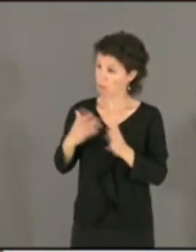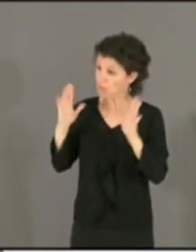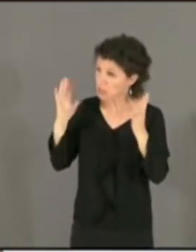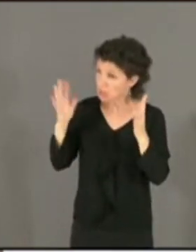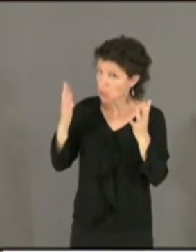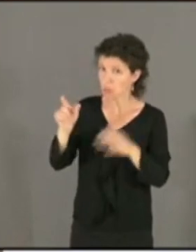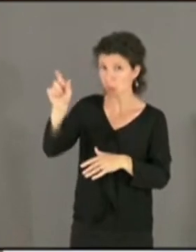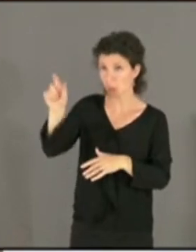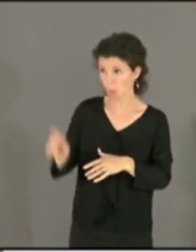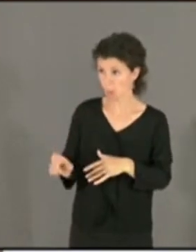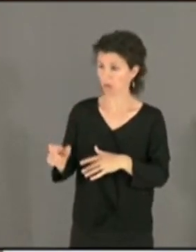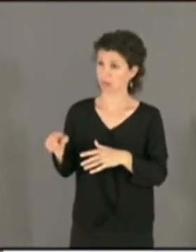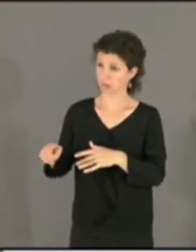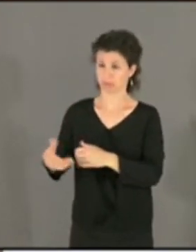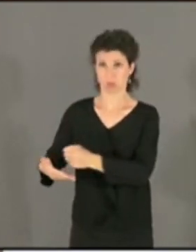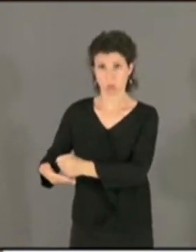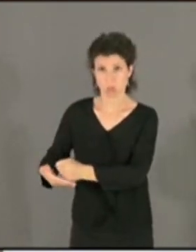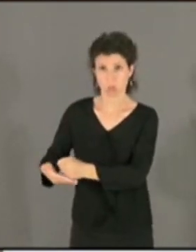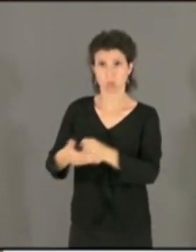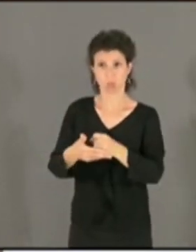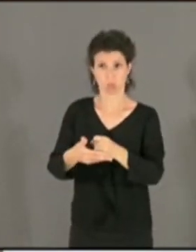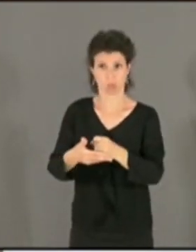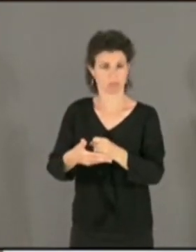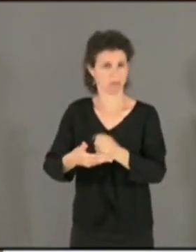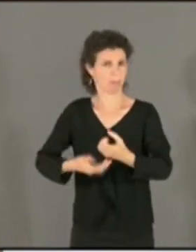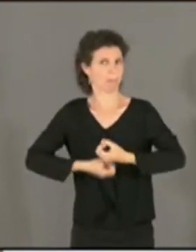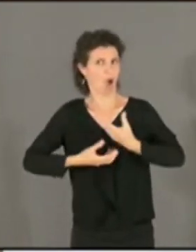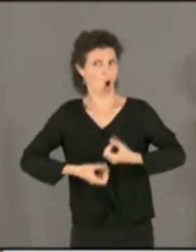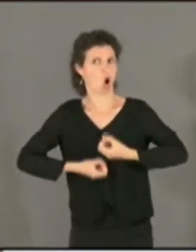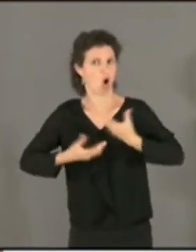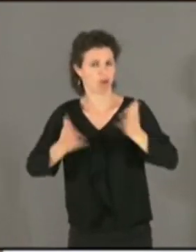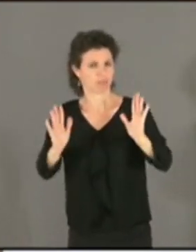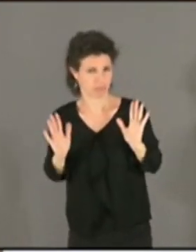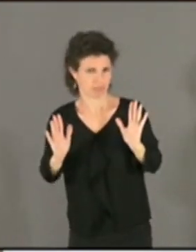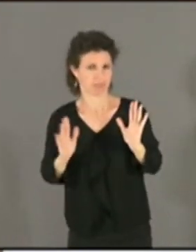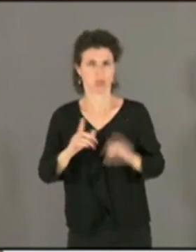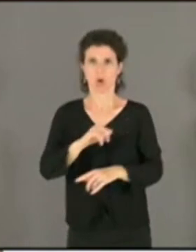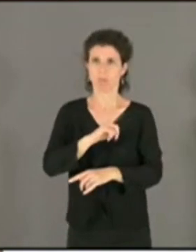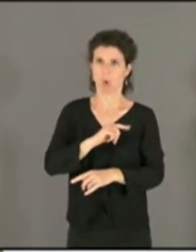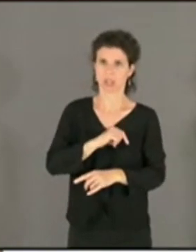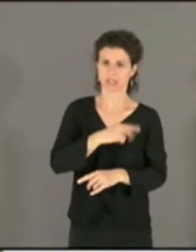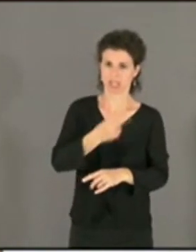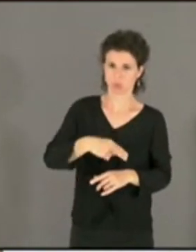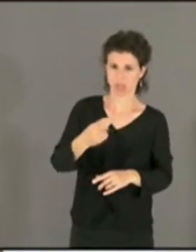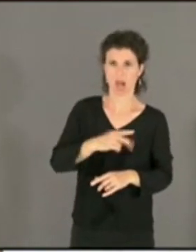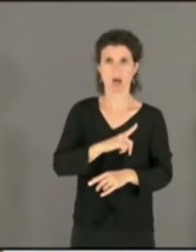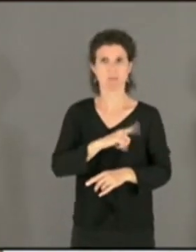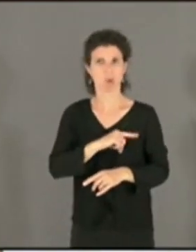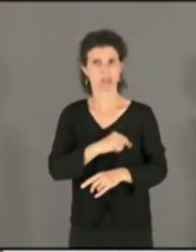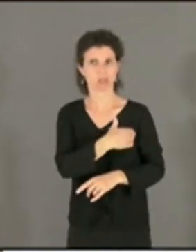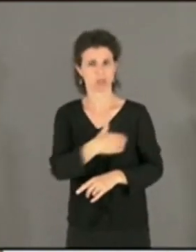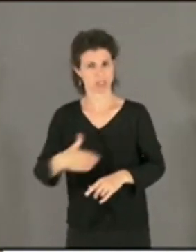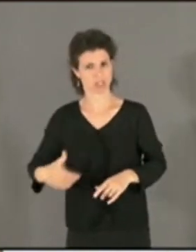d'avoir soutenu, par le verbe en tout cas, les forces de police nationales et municipales. Elles le méritent